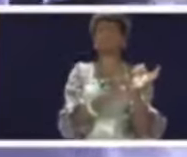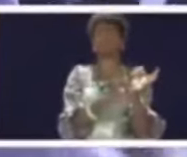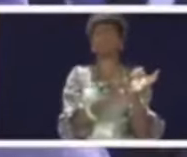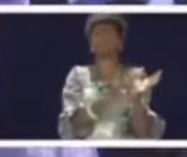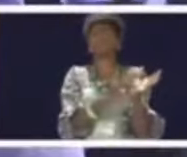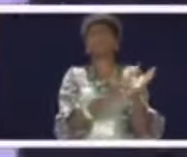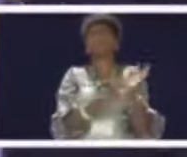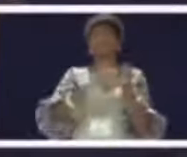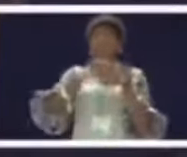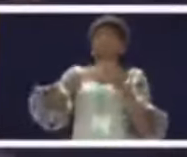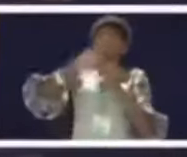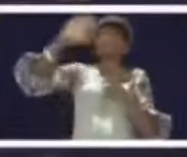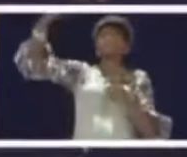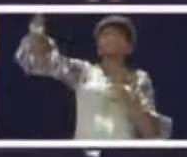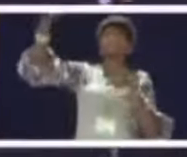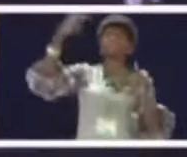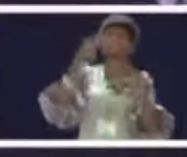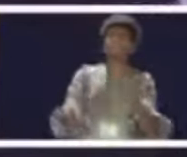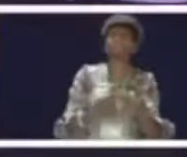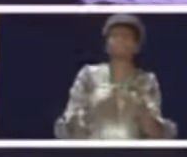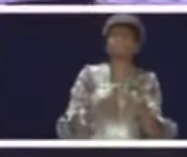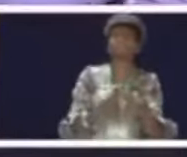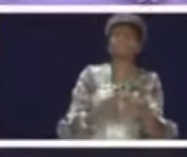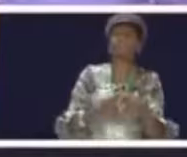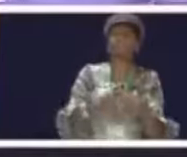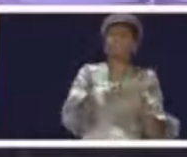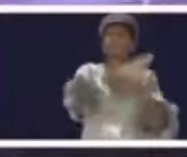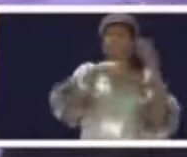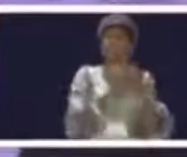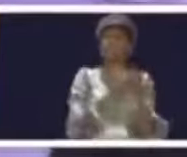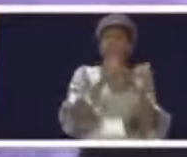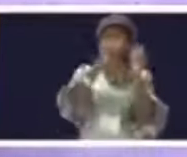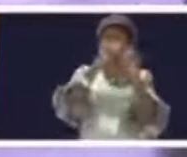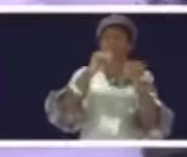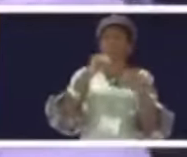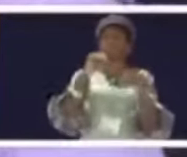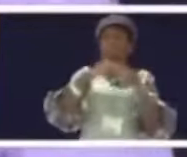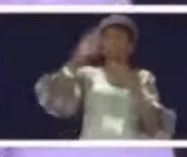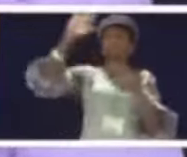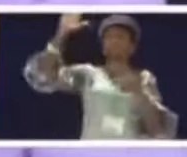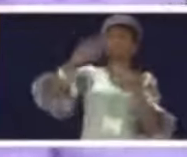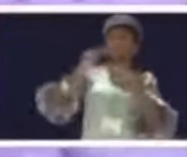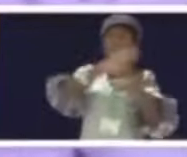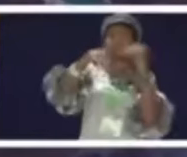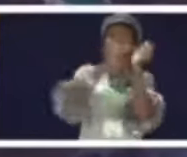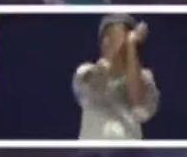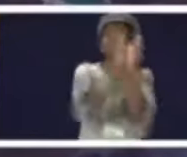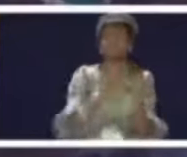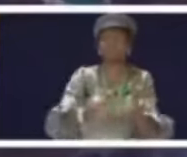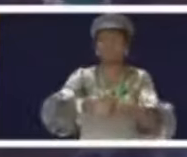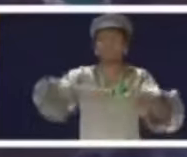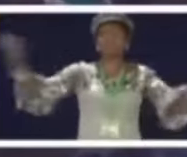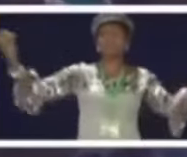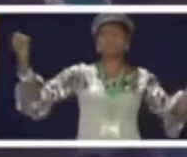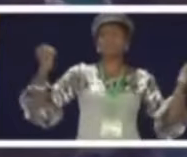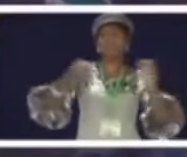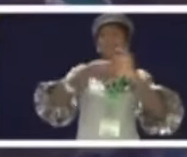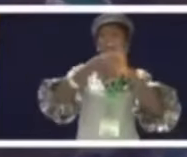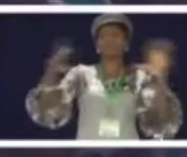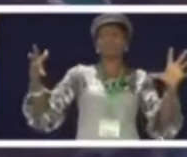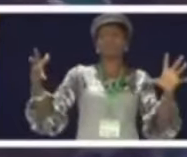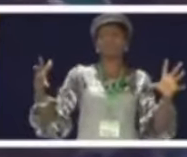lórúkọ yìí lórúkọ rẹ líbo kàsíkà ló jẹ gbogbo ìdè.